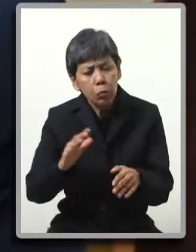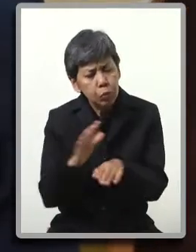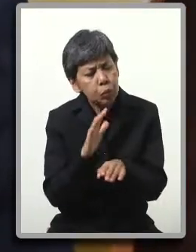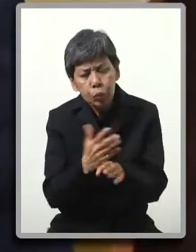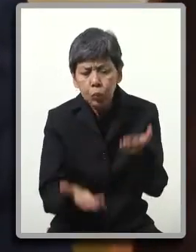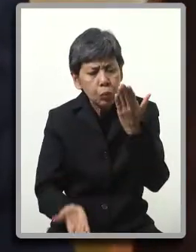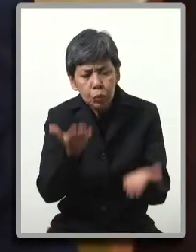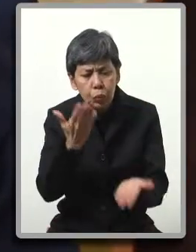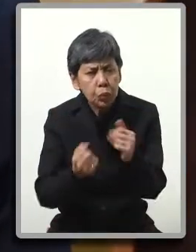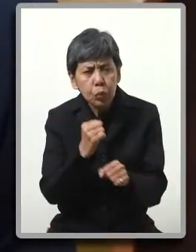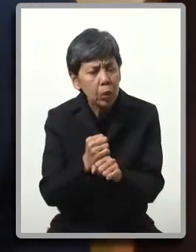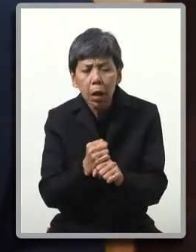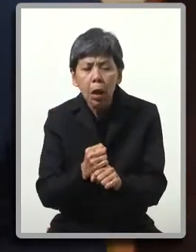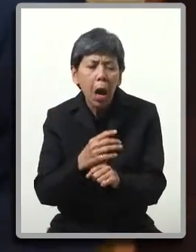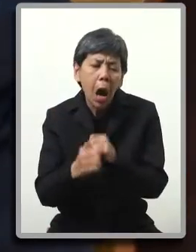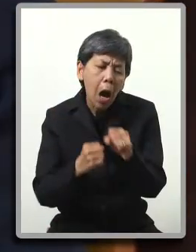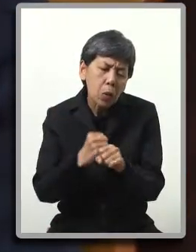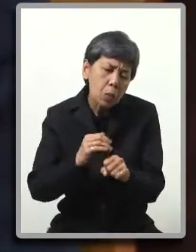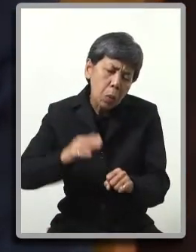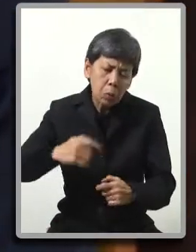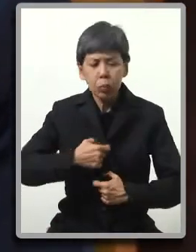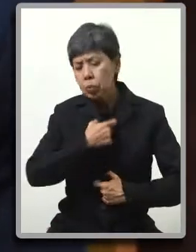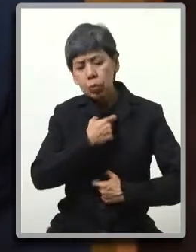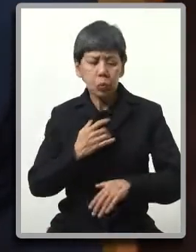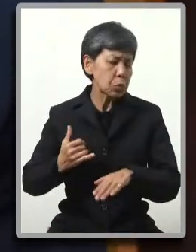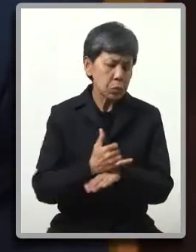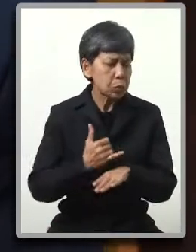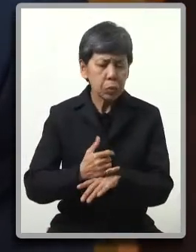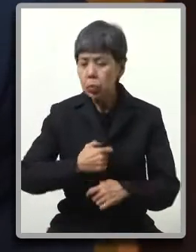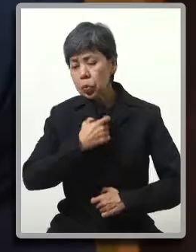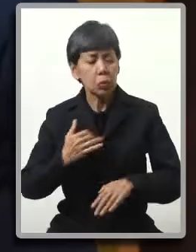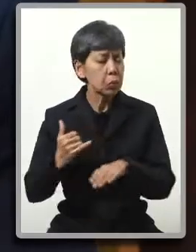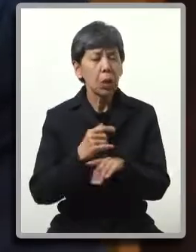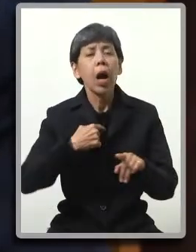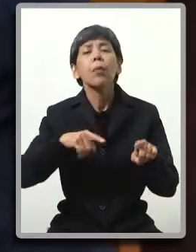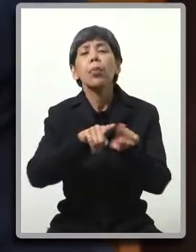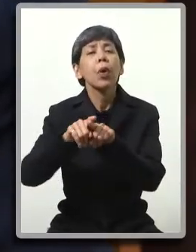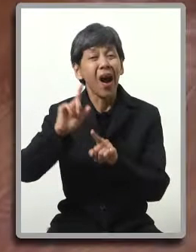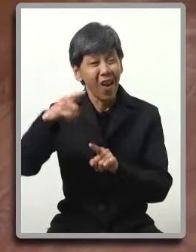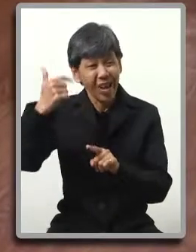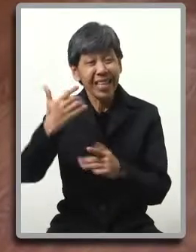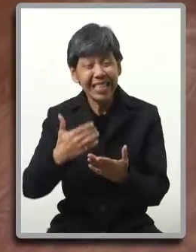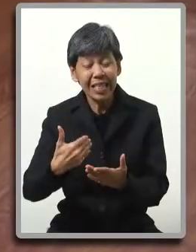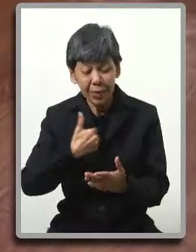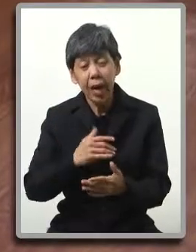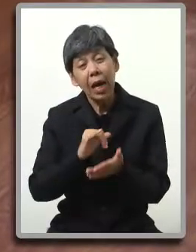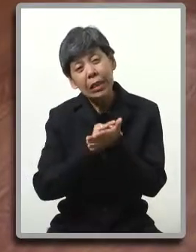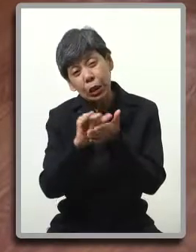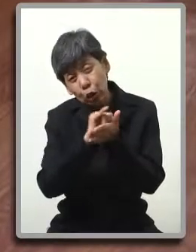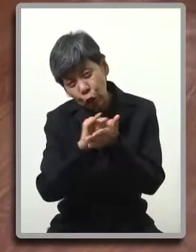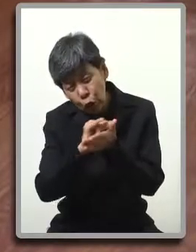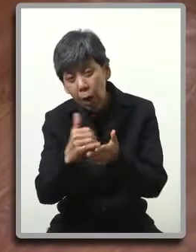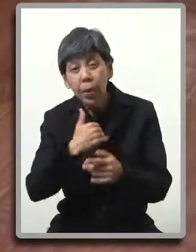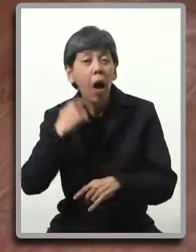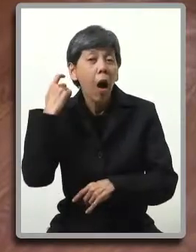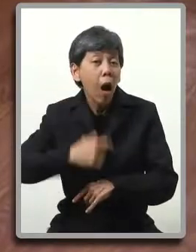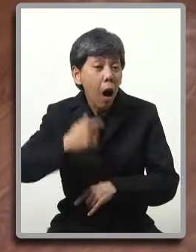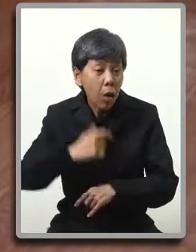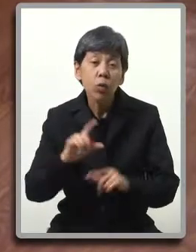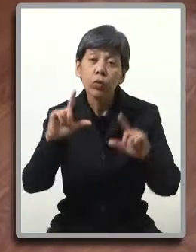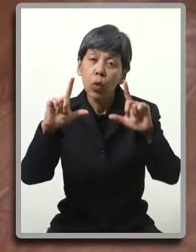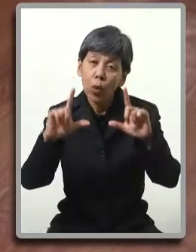ชนทุกชั้นนะครับคุณไปเสร็จคนทุกชั้นขึ้นใส่สูทก็ขึ้นคนนักธุรกิจก็ขึ้นเมืองลอนดอนก็ดีนิวยอร์กก็ดีแม้ก